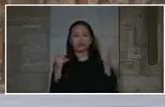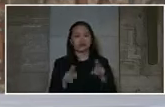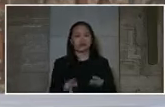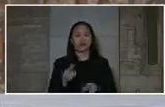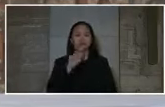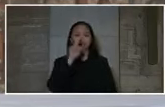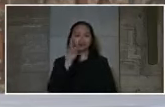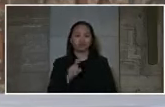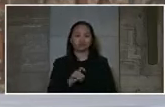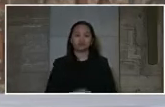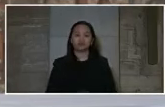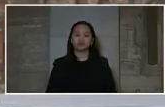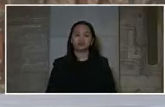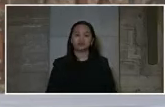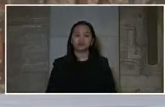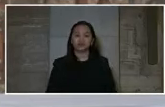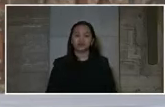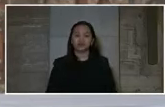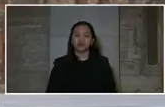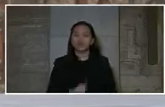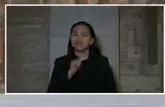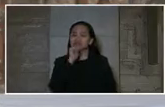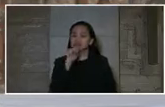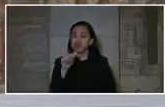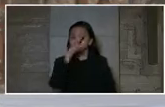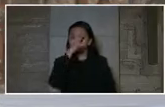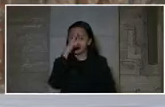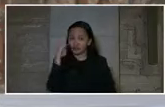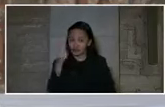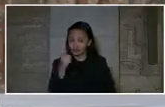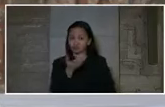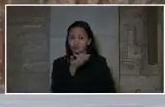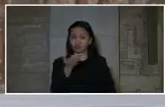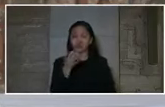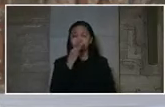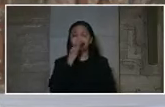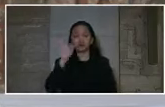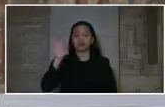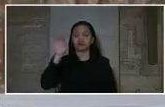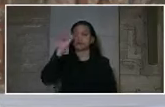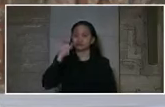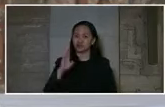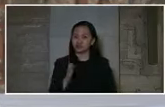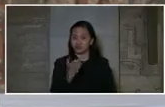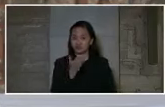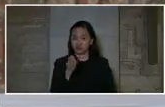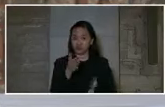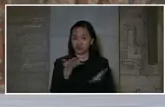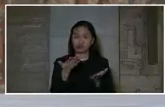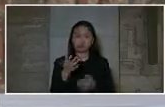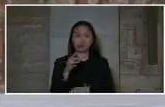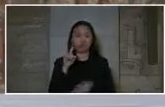Hindi porke paborito ka ng Diyos, excuse ka sa paghihirap.